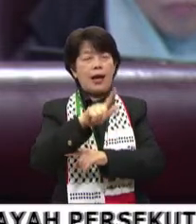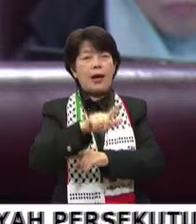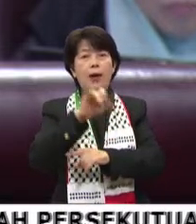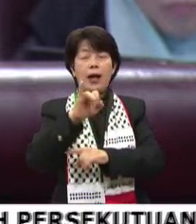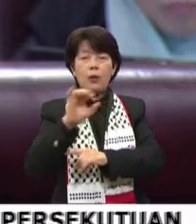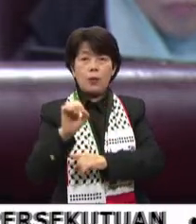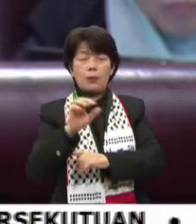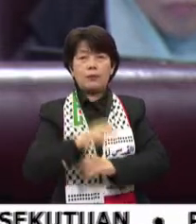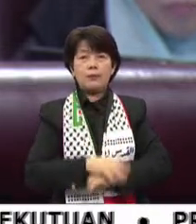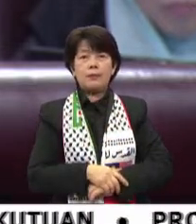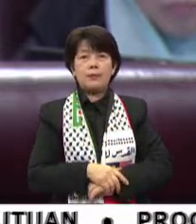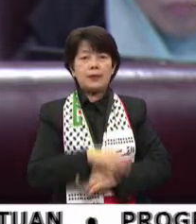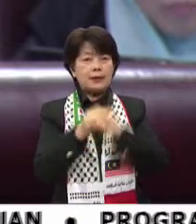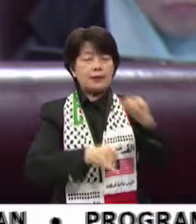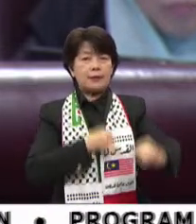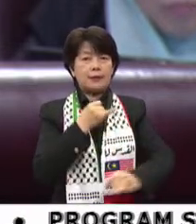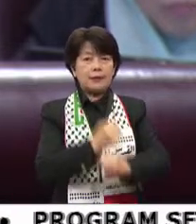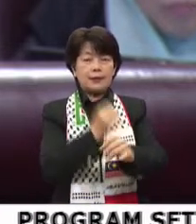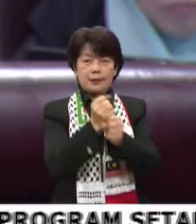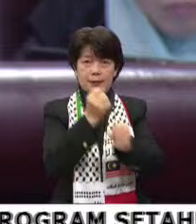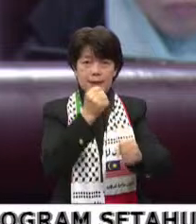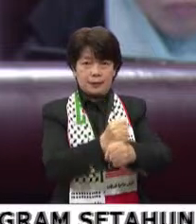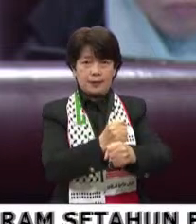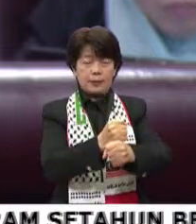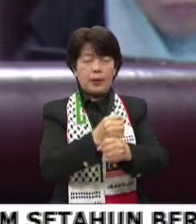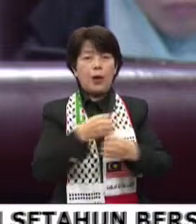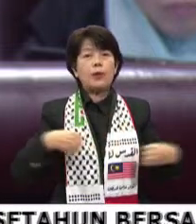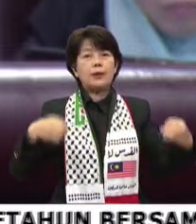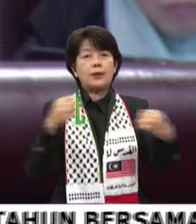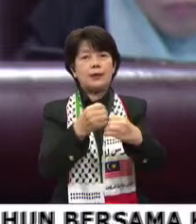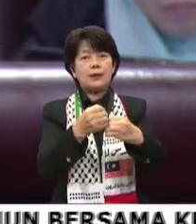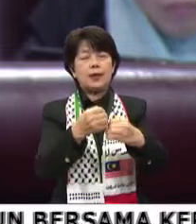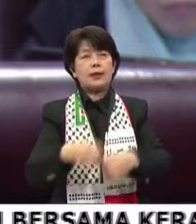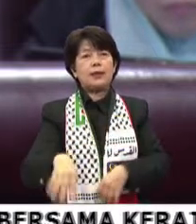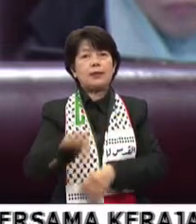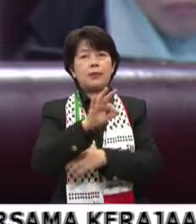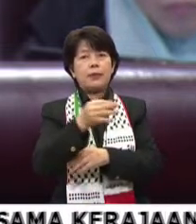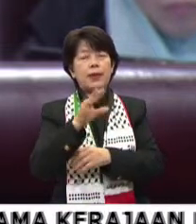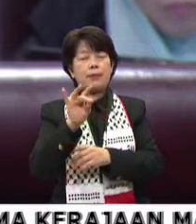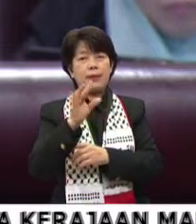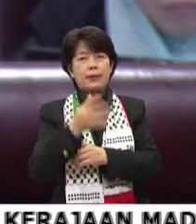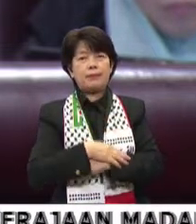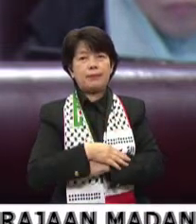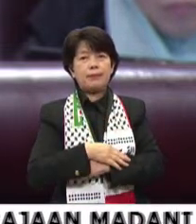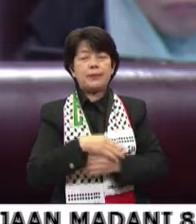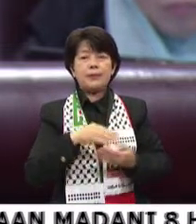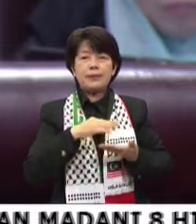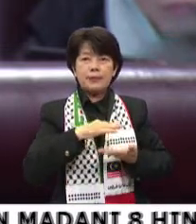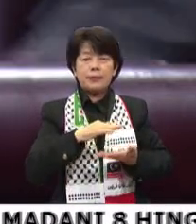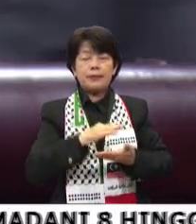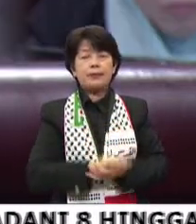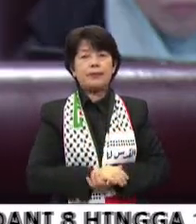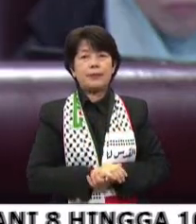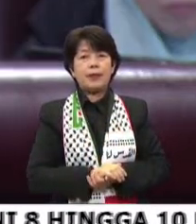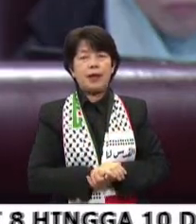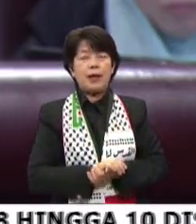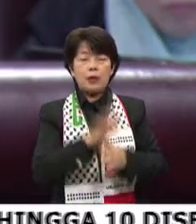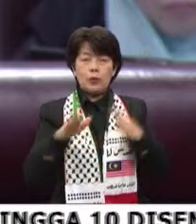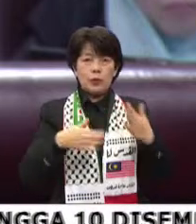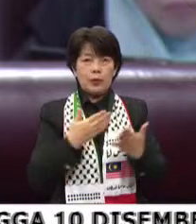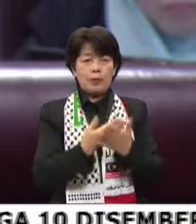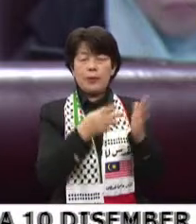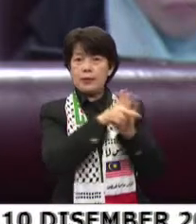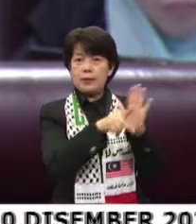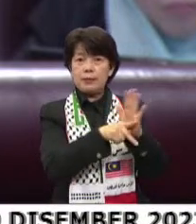Ilo International labor organization 1998 berkaitan dengan izin fundamental fundamental